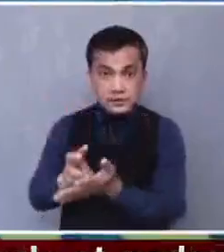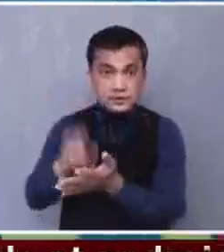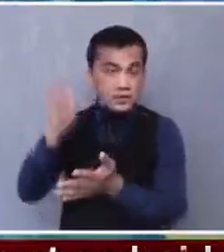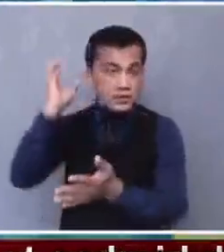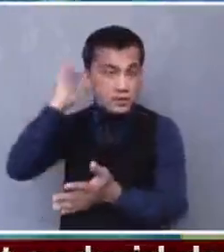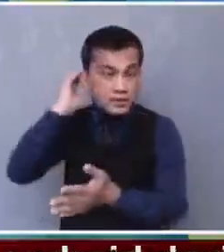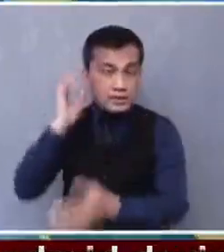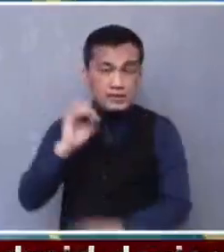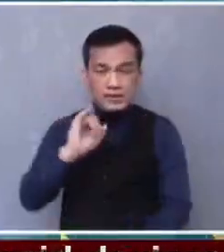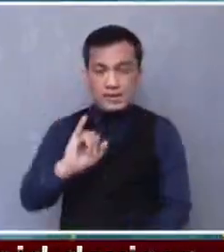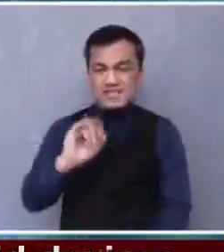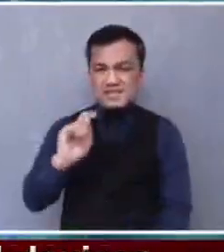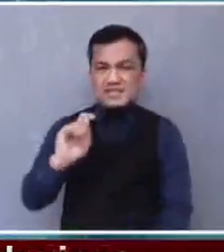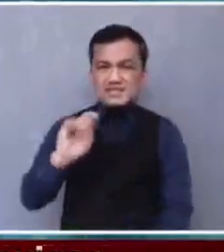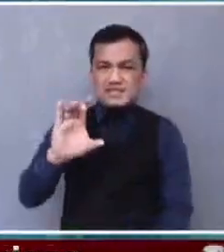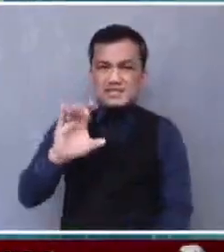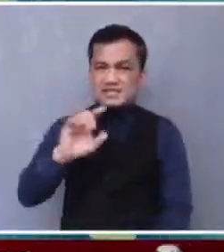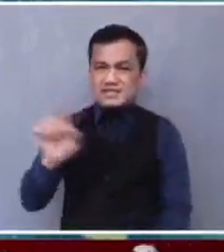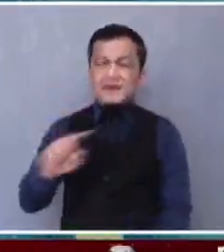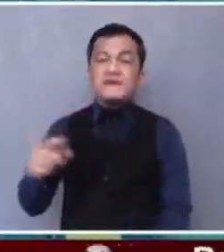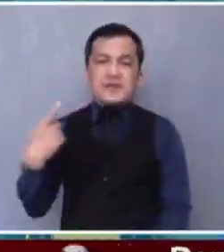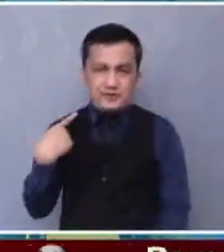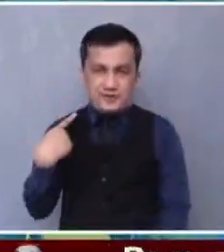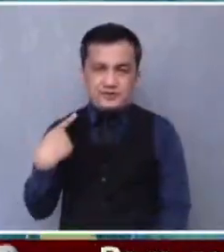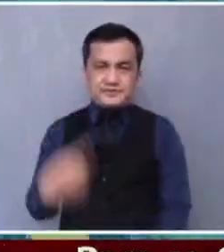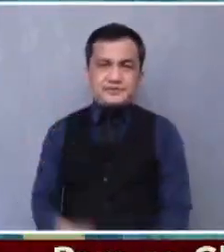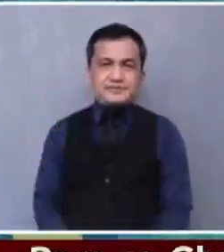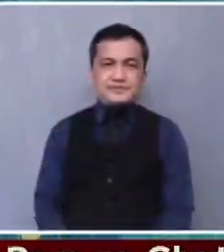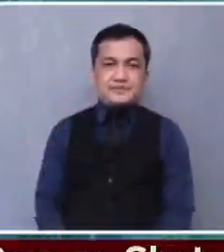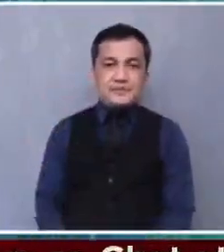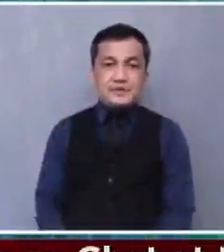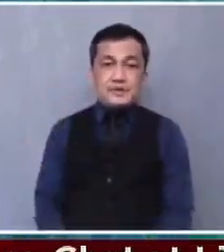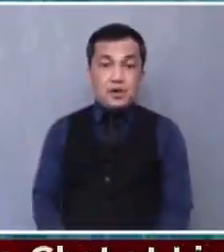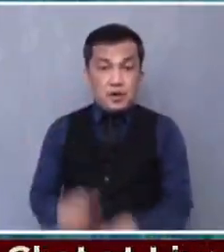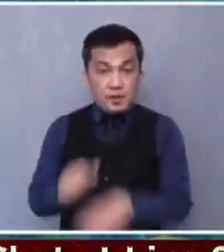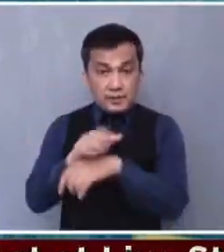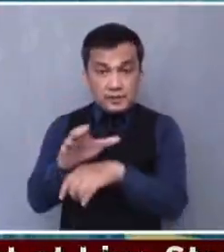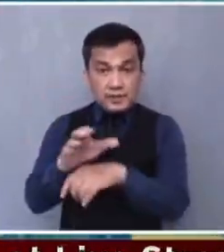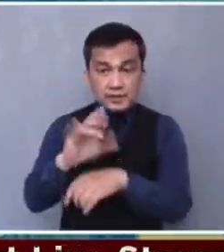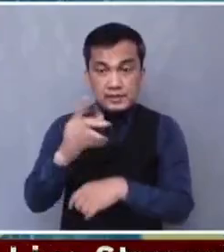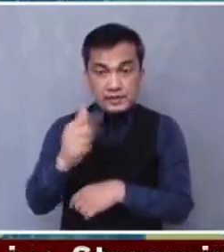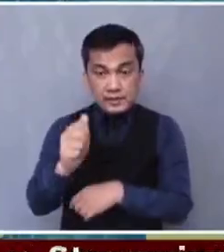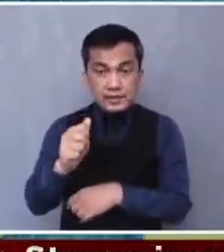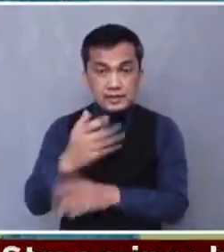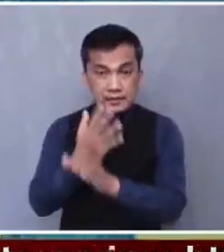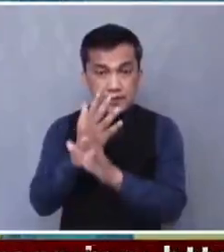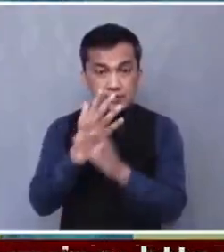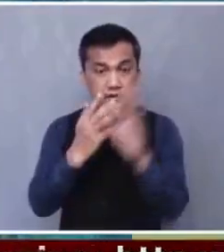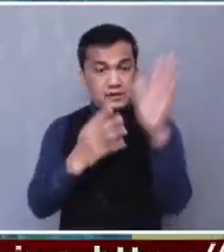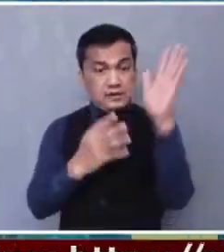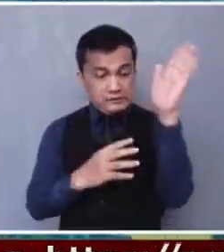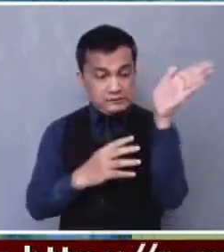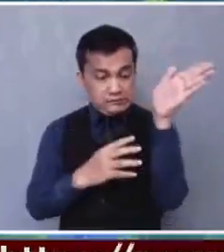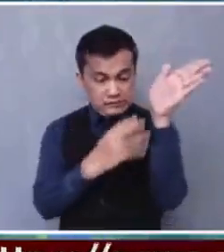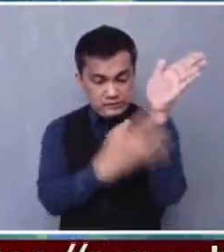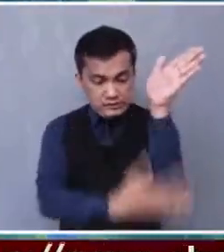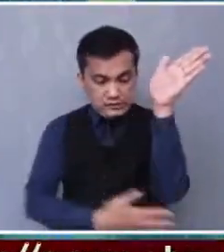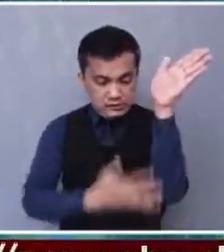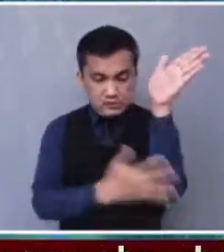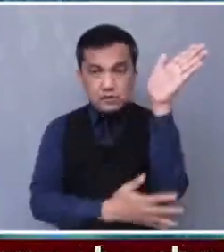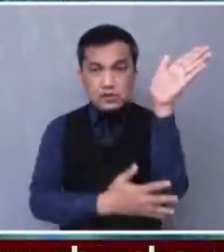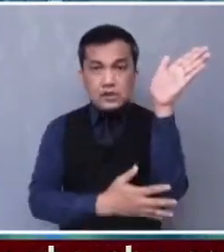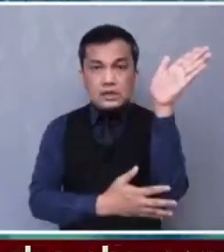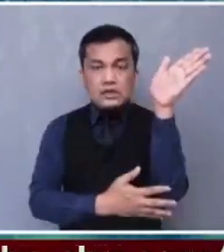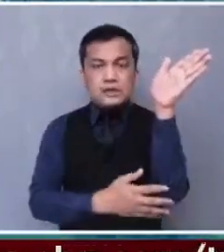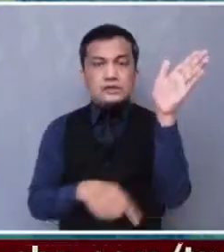Intertropical Convergence Zone o ITCZ. Apektado nito ang Caraga, Davao Oriental at Davao de Oro. Dito naman sa